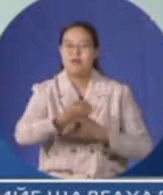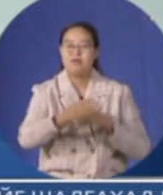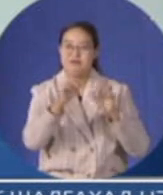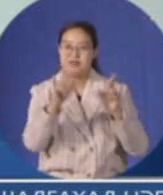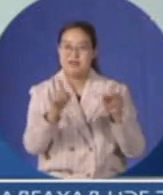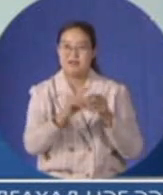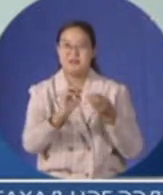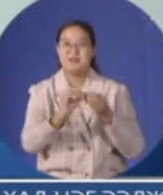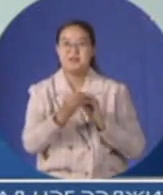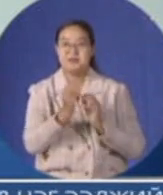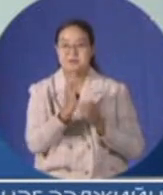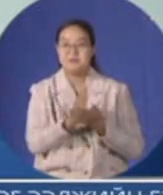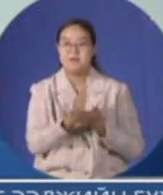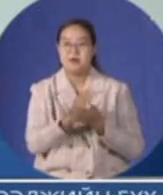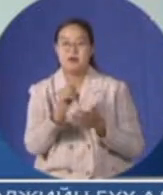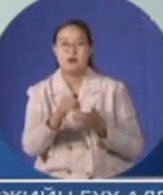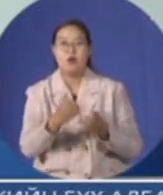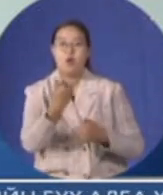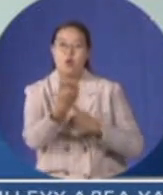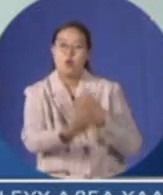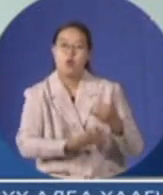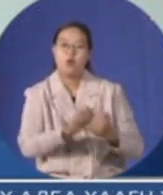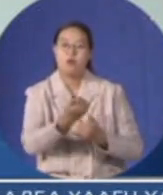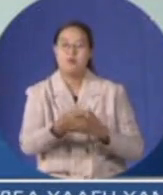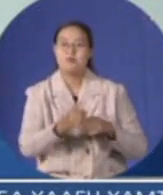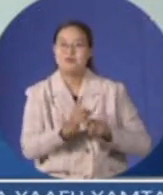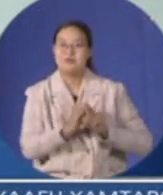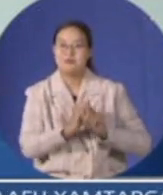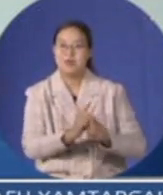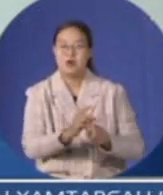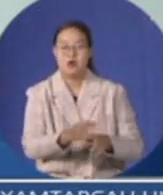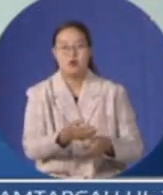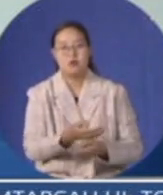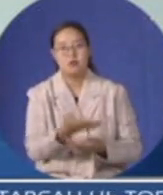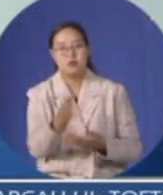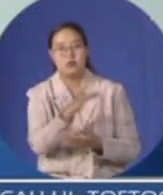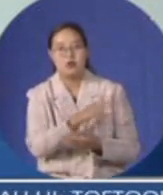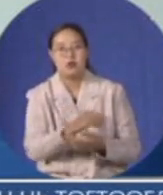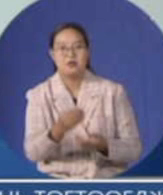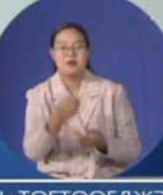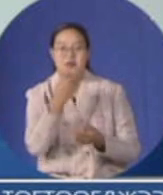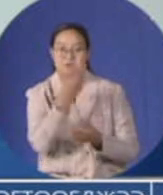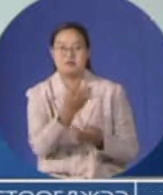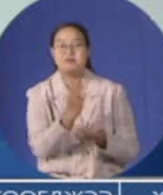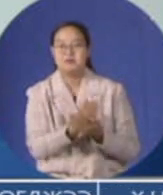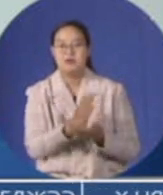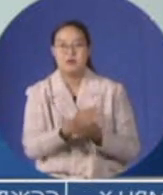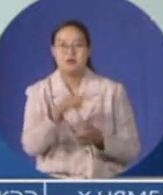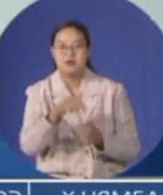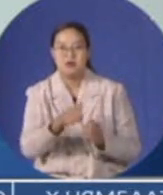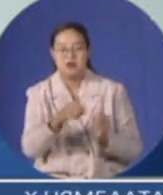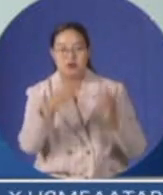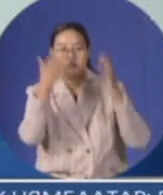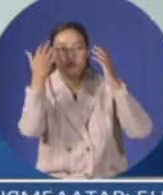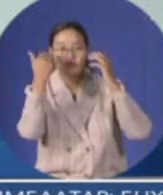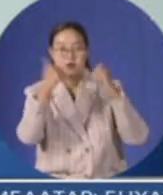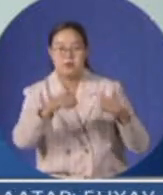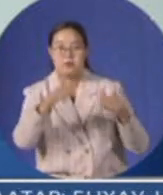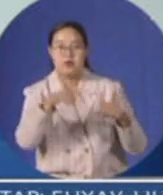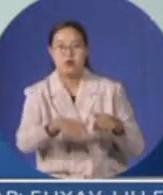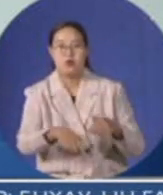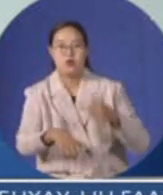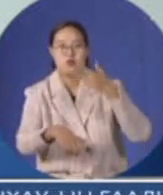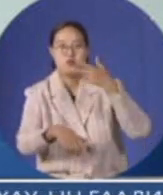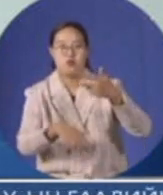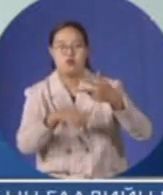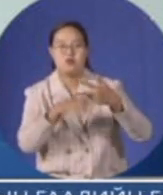одоо уламжлалынхаа дагуу та бүхэнд одоо хүлээж авч байгаа. За энэ одоо арга хэмжээнд бас ингээд гурван